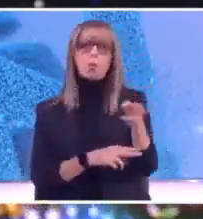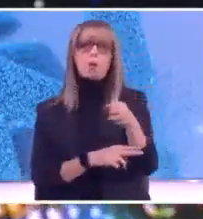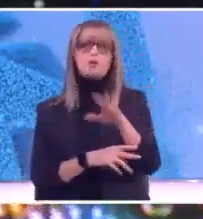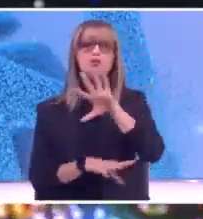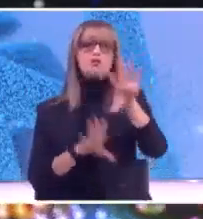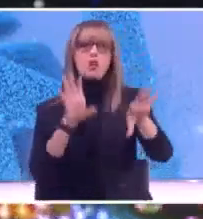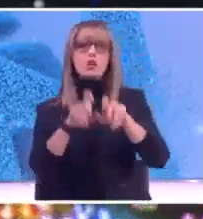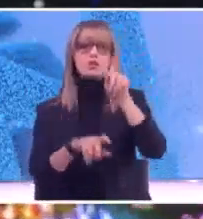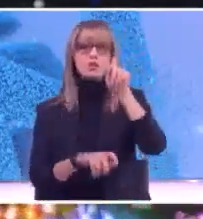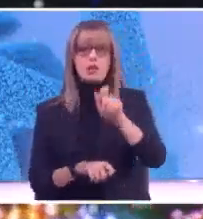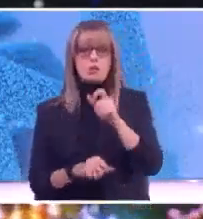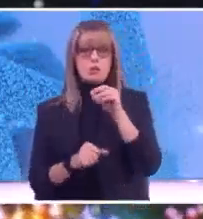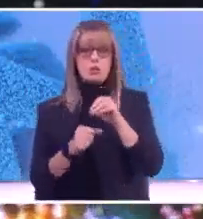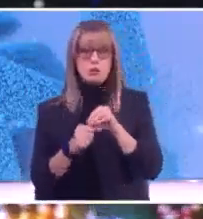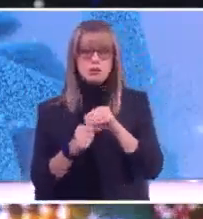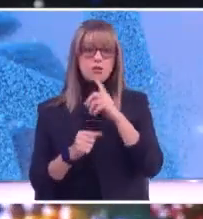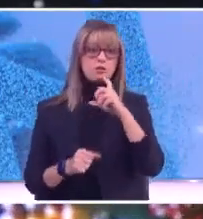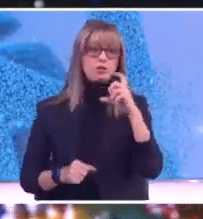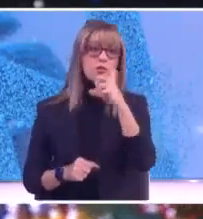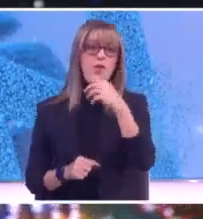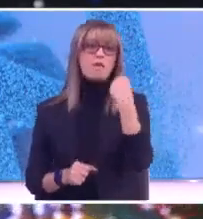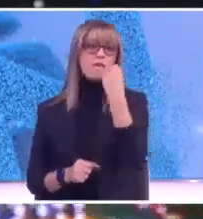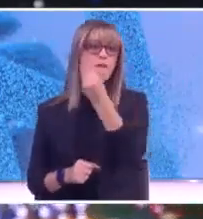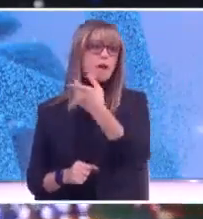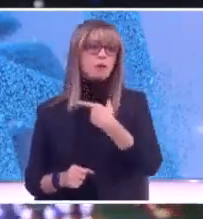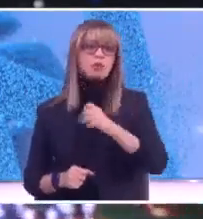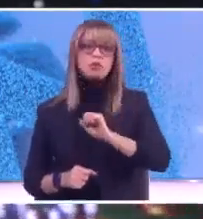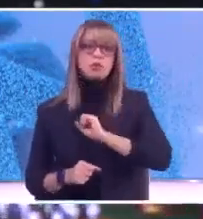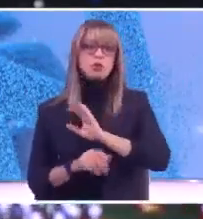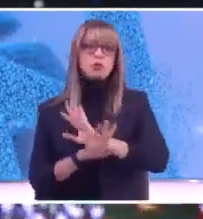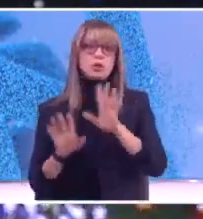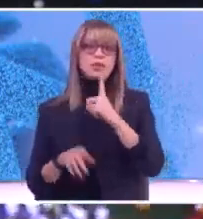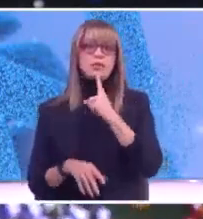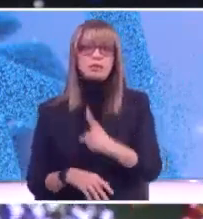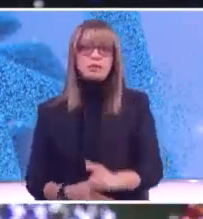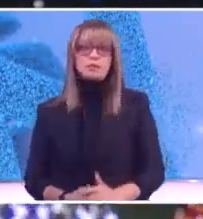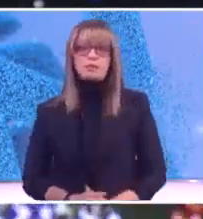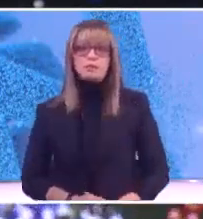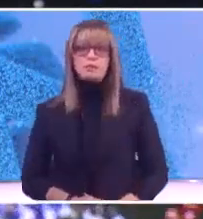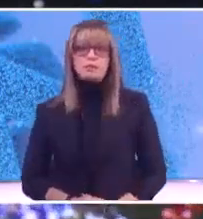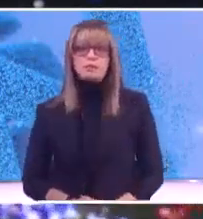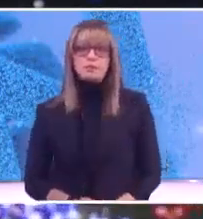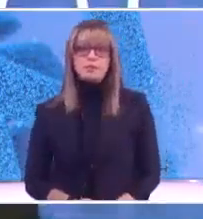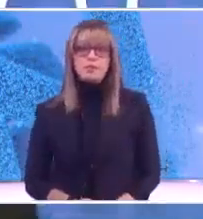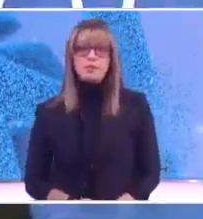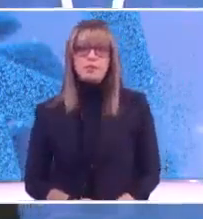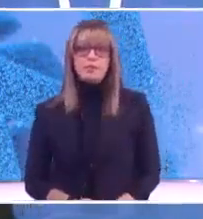taciz etmesiyle ilgili olarak da cevap vermekte tereddüt göstermeyiz dedi.